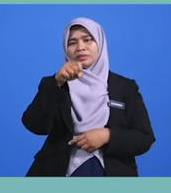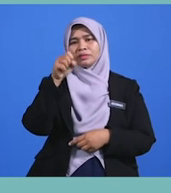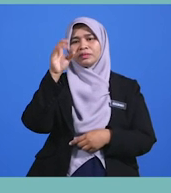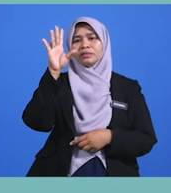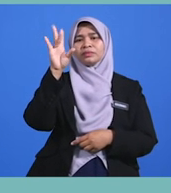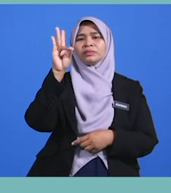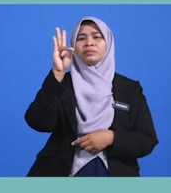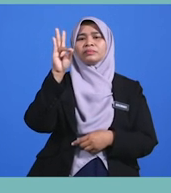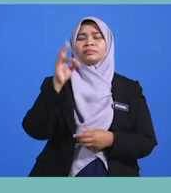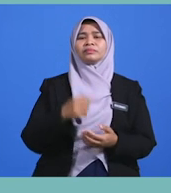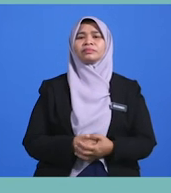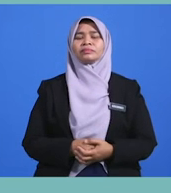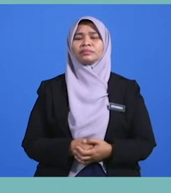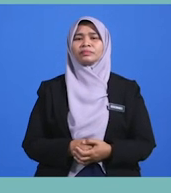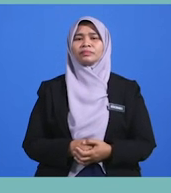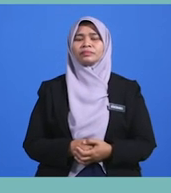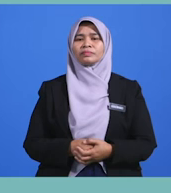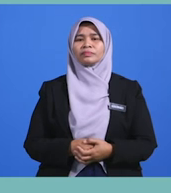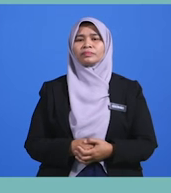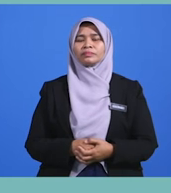lambang-lambang berikut.